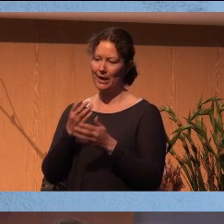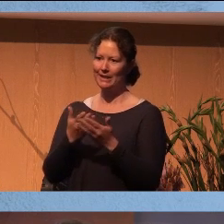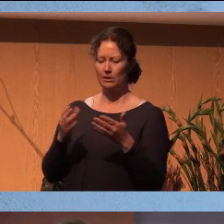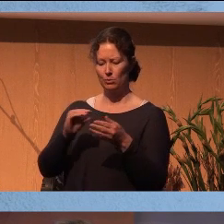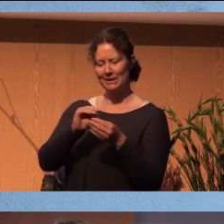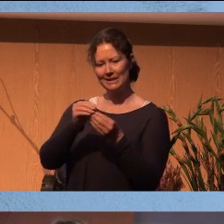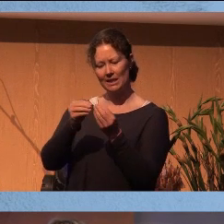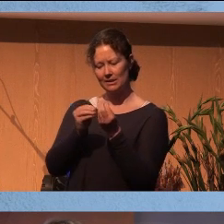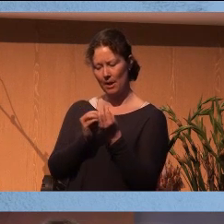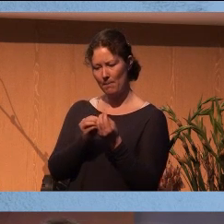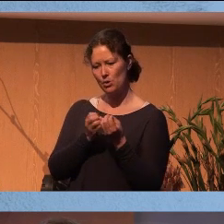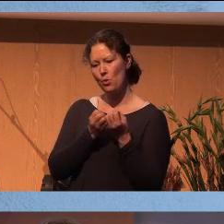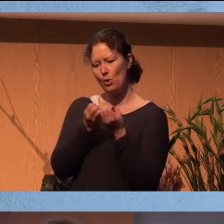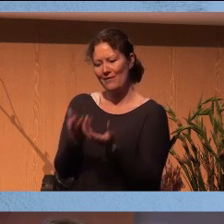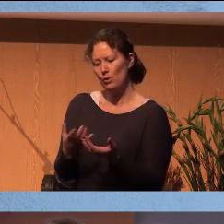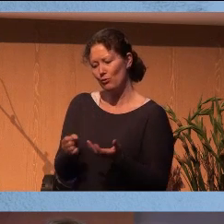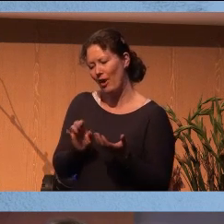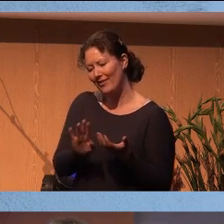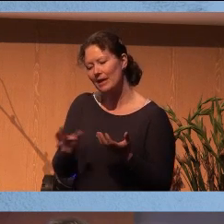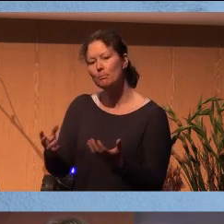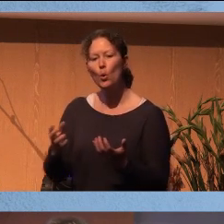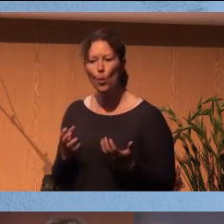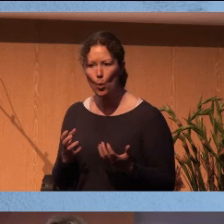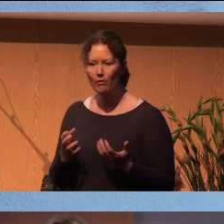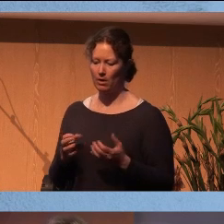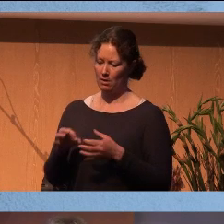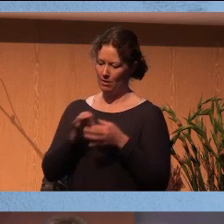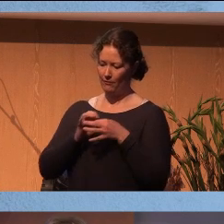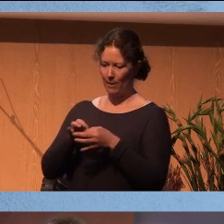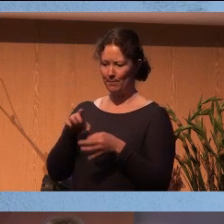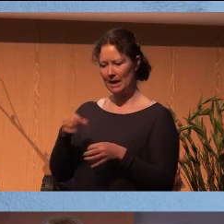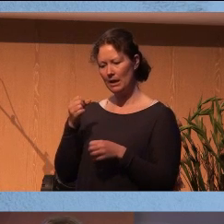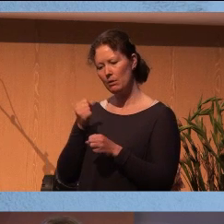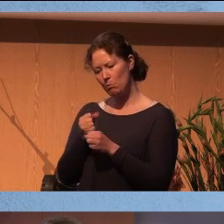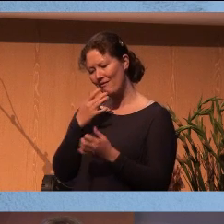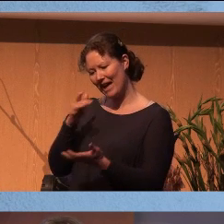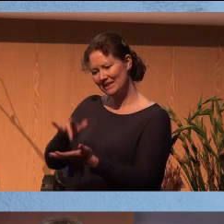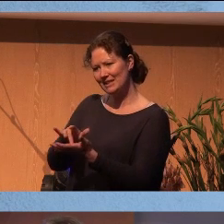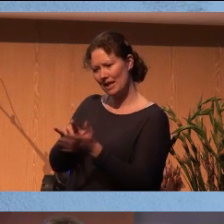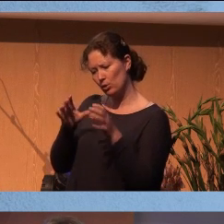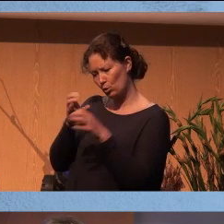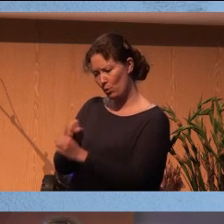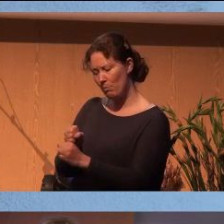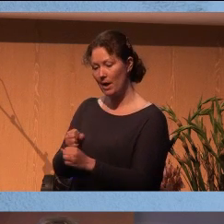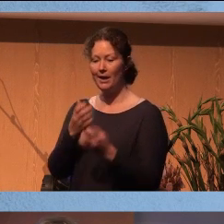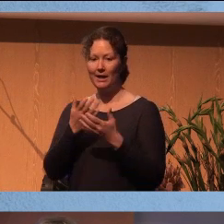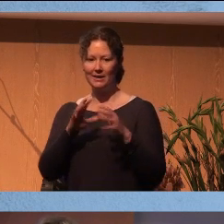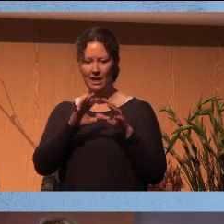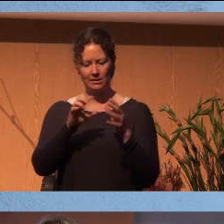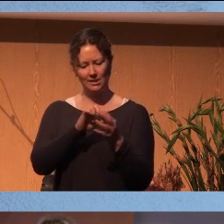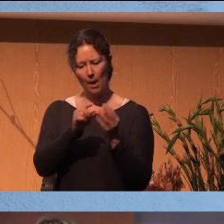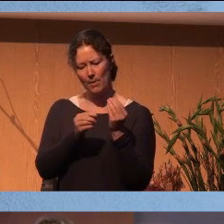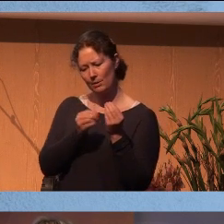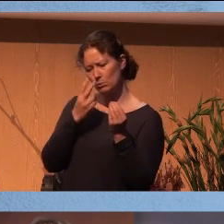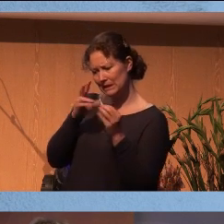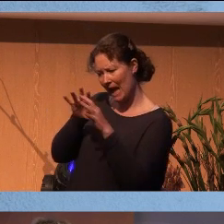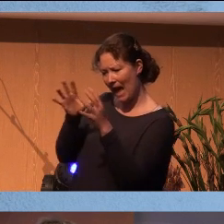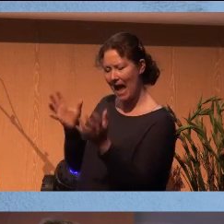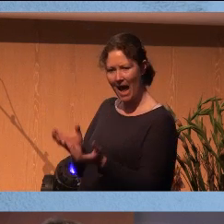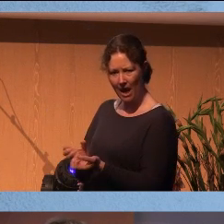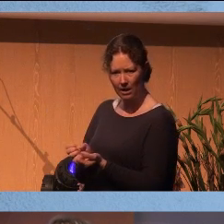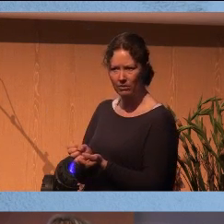sammen og leveres ut fra deres behov. Familien må settes I sentrum. Tjenesteapparatet må se